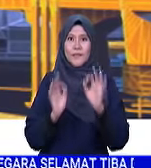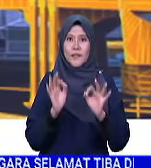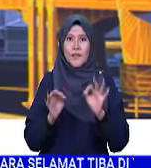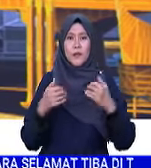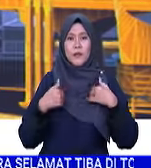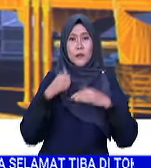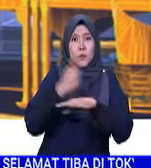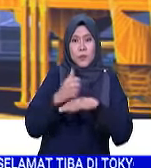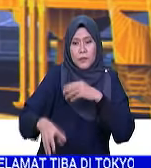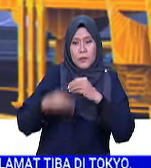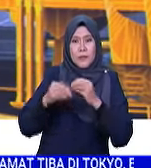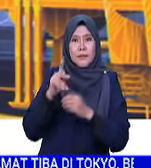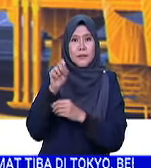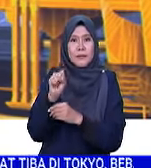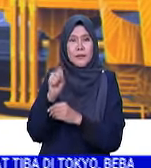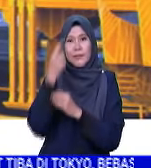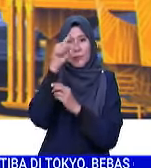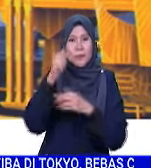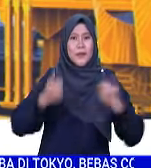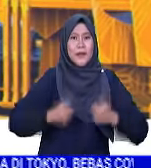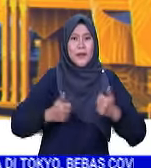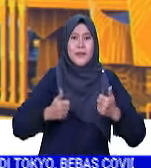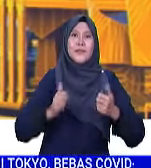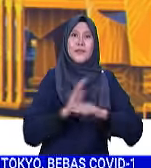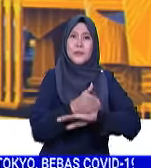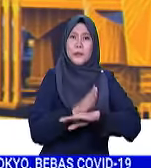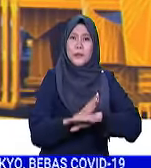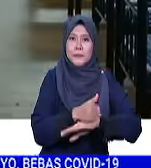sekiranya wujud pertambahan kes sempena Aidiladha.